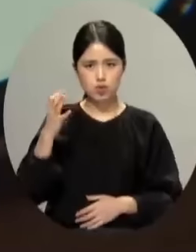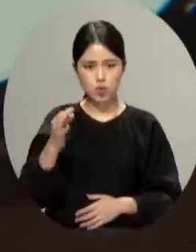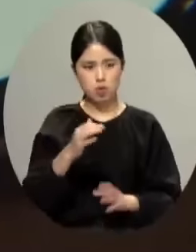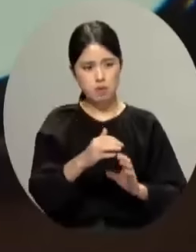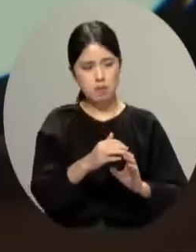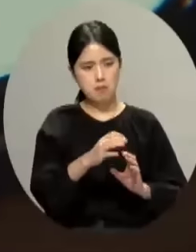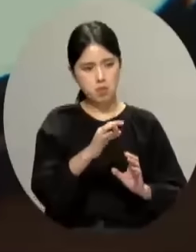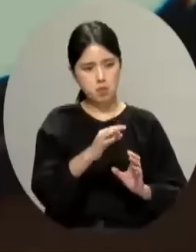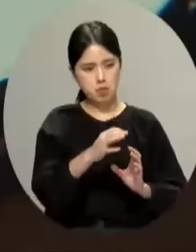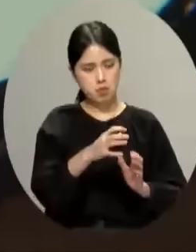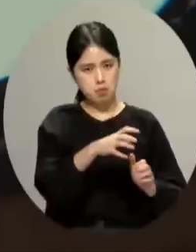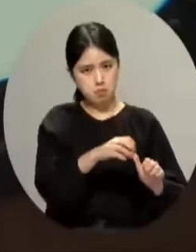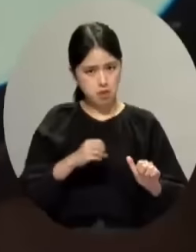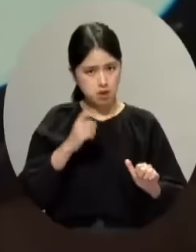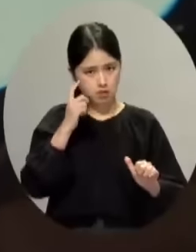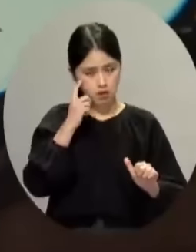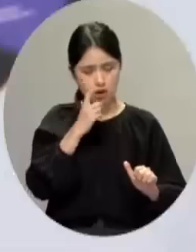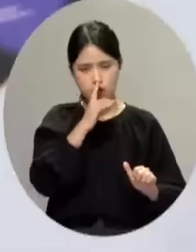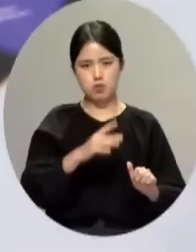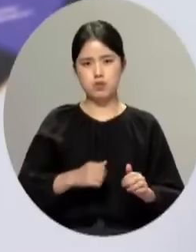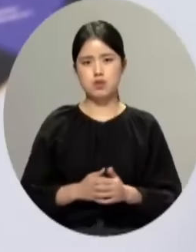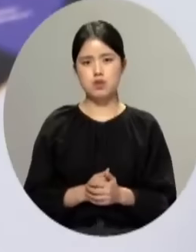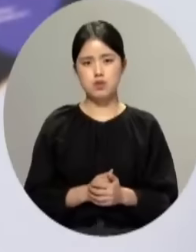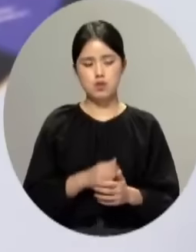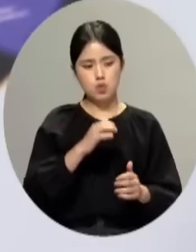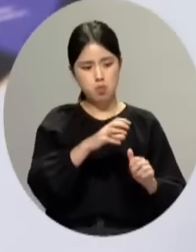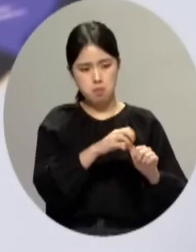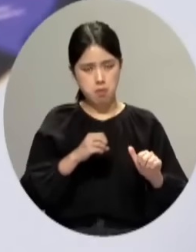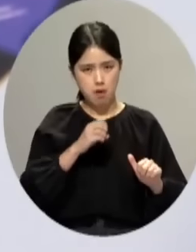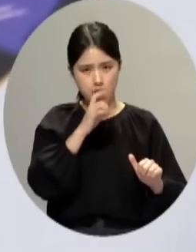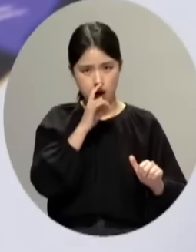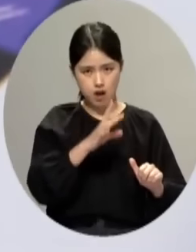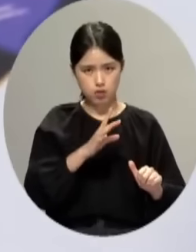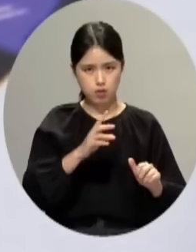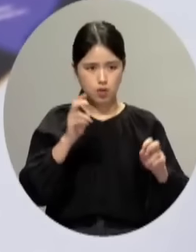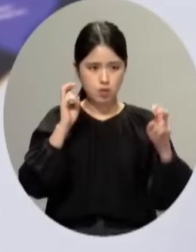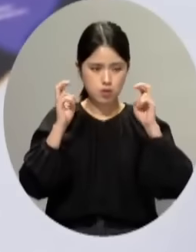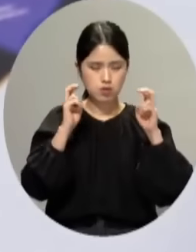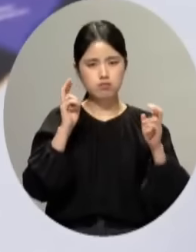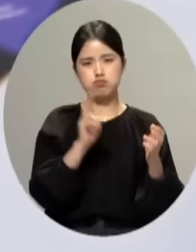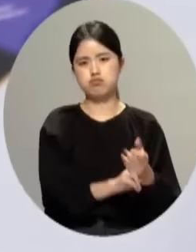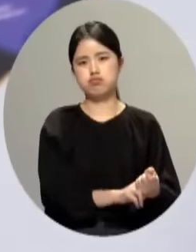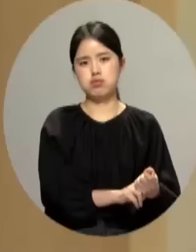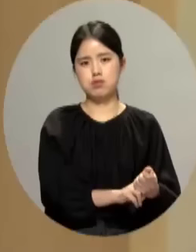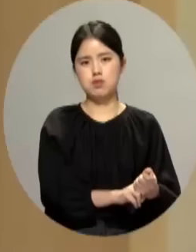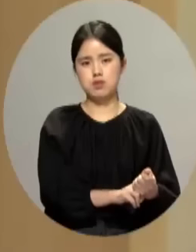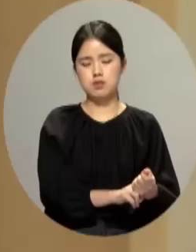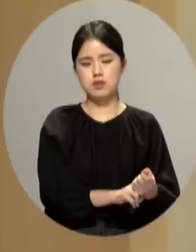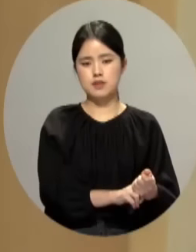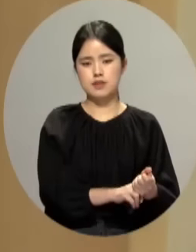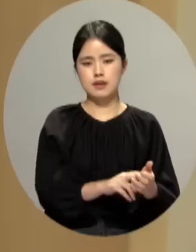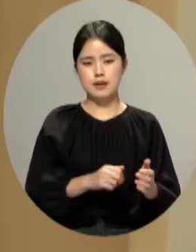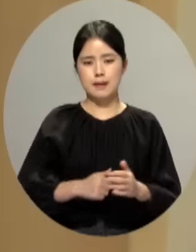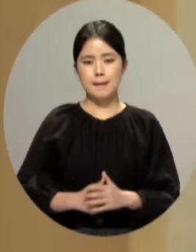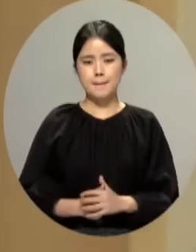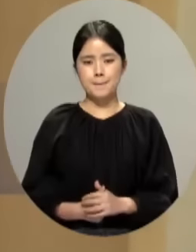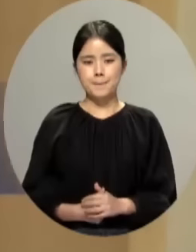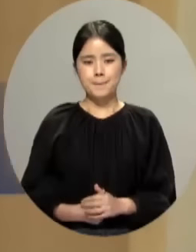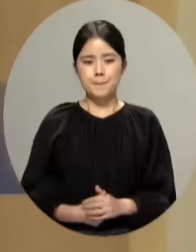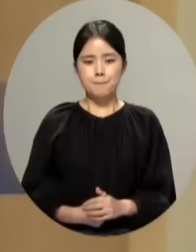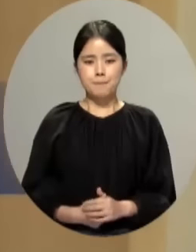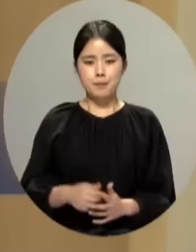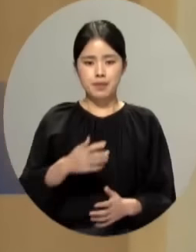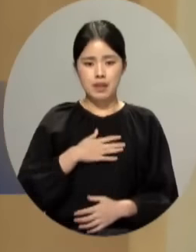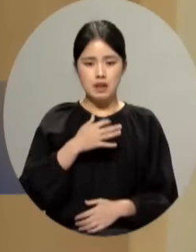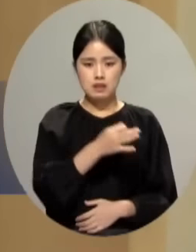하자 제동이 걸렸습니다. 출금을 해주지 않고 업체가 잠적한 겁니다. 순수하게 제 돈 들어간